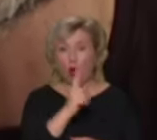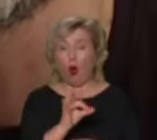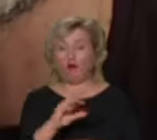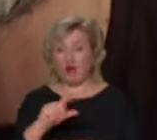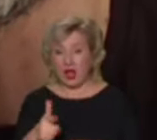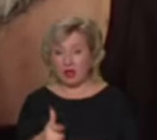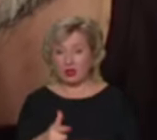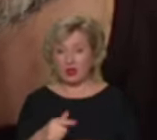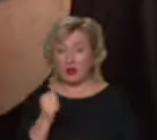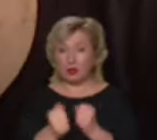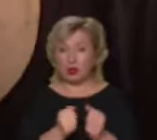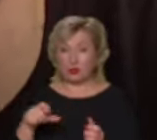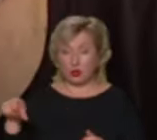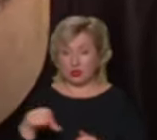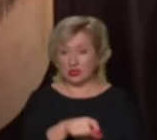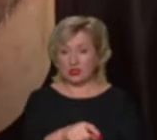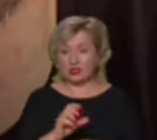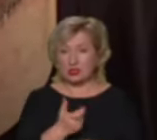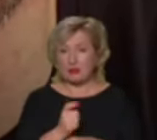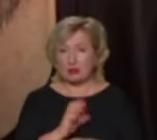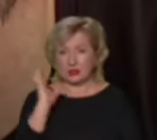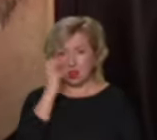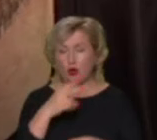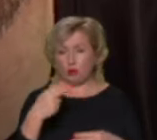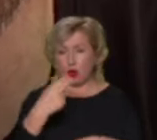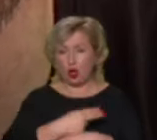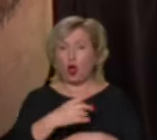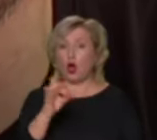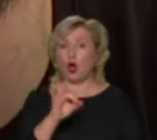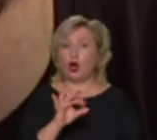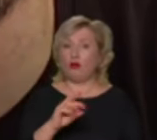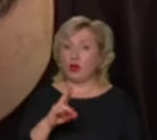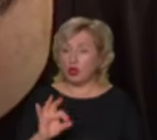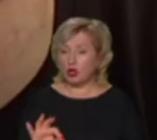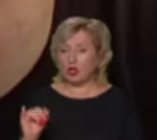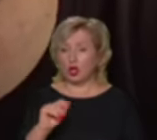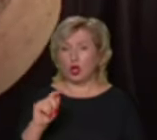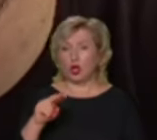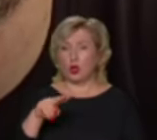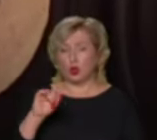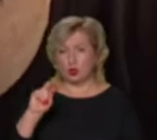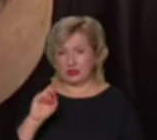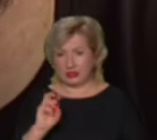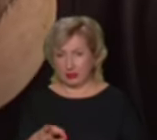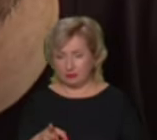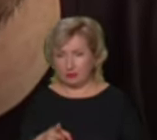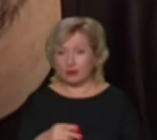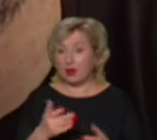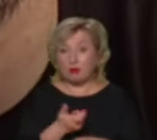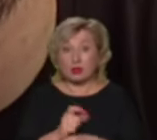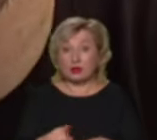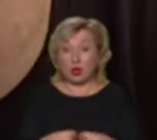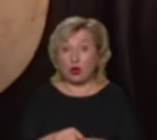Київ-Ковель, якщо їхати по цій трасі, то самі серйозні блокпости – це Ровно і Луцьк. Все, більш ніде такого